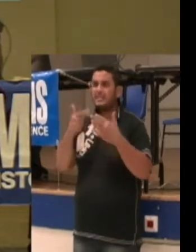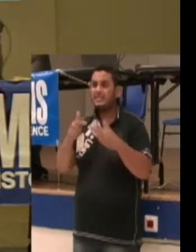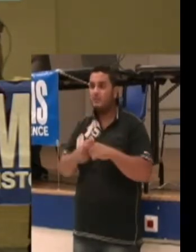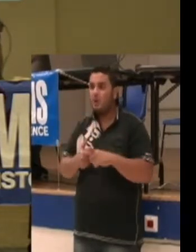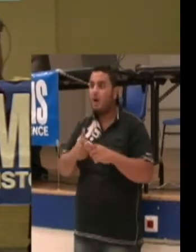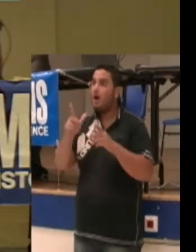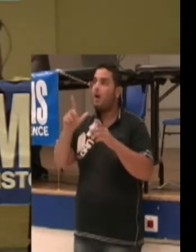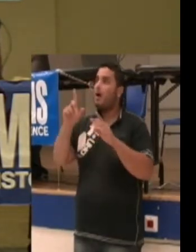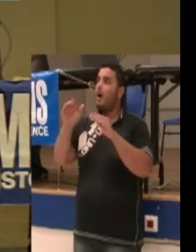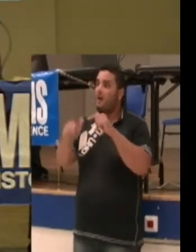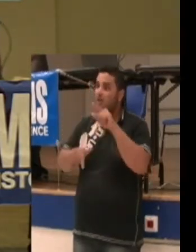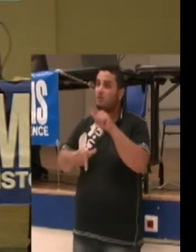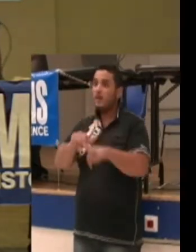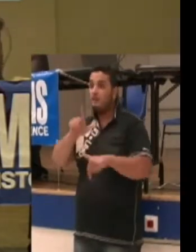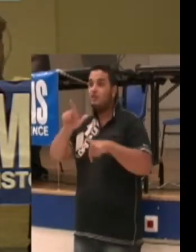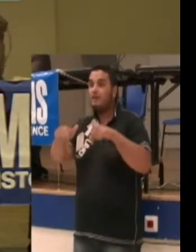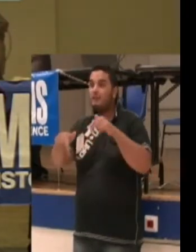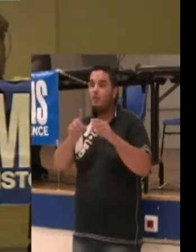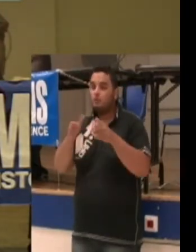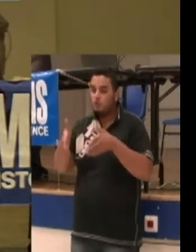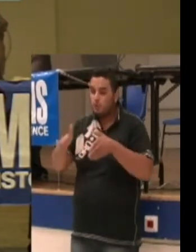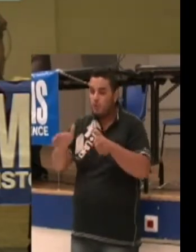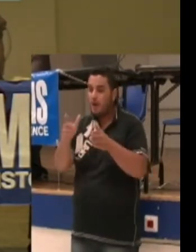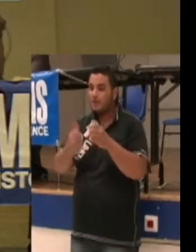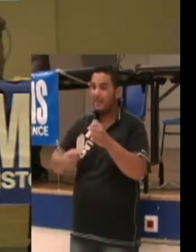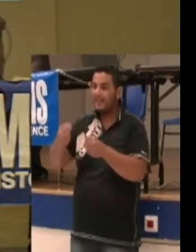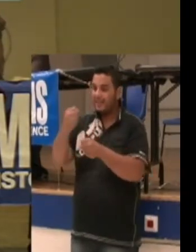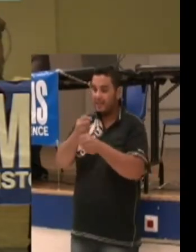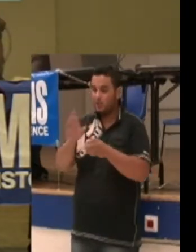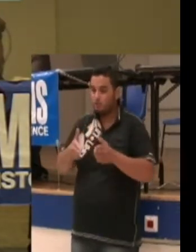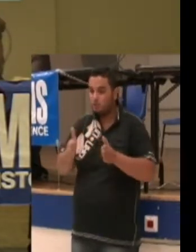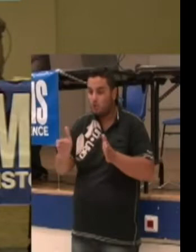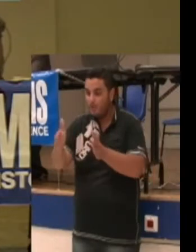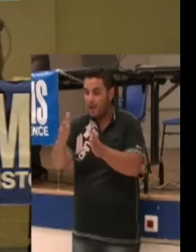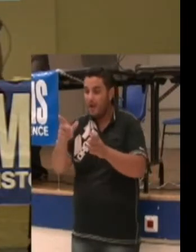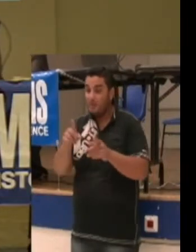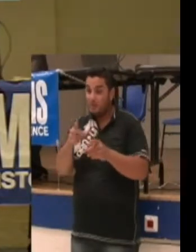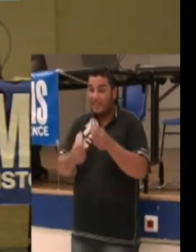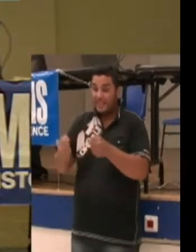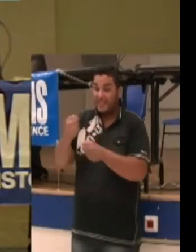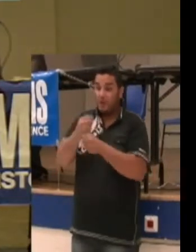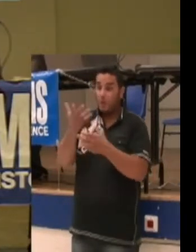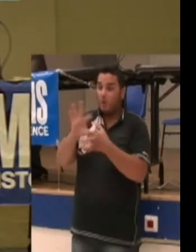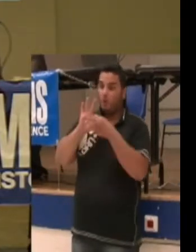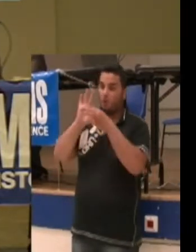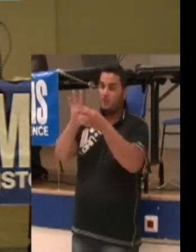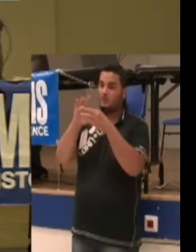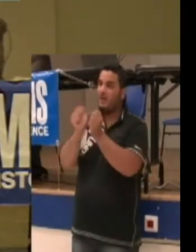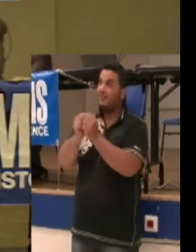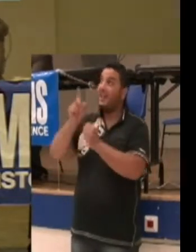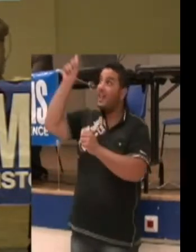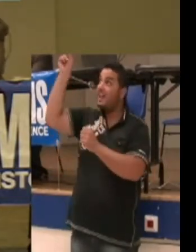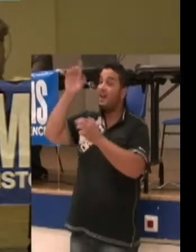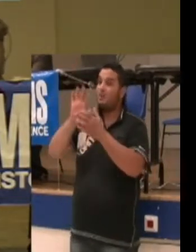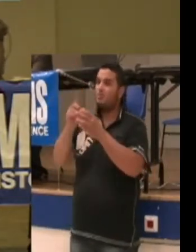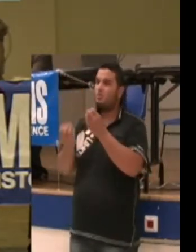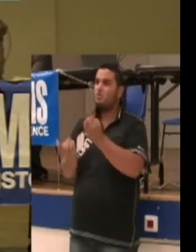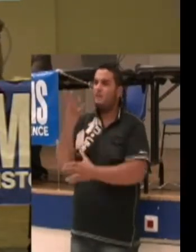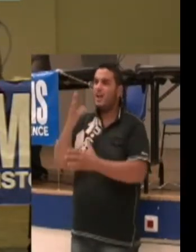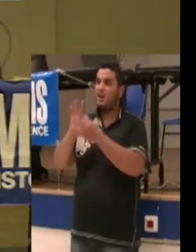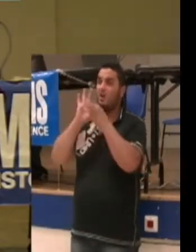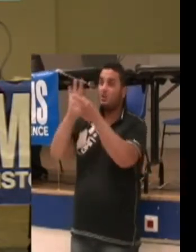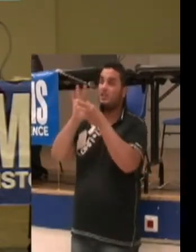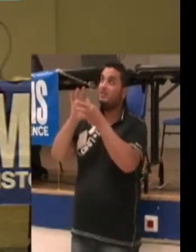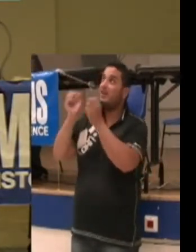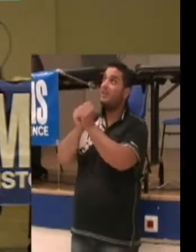nasta'in », tu vas acquérir quoi ? Une nouvelle compréhension de ta relation avec Allah. Une nouvelle compréhension.